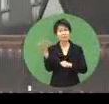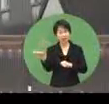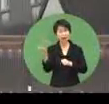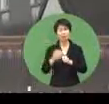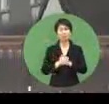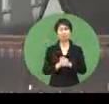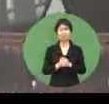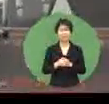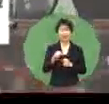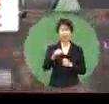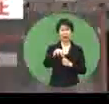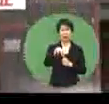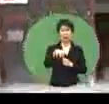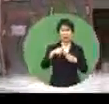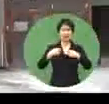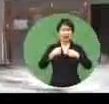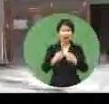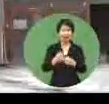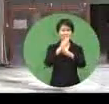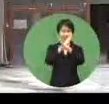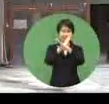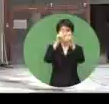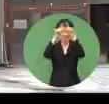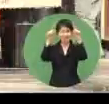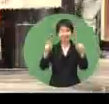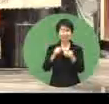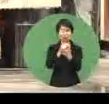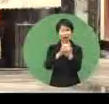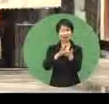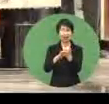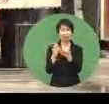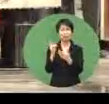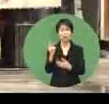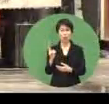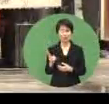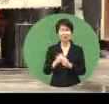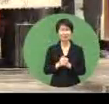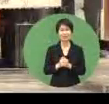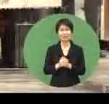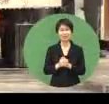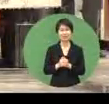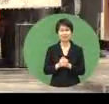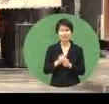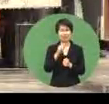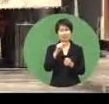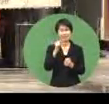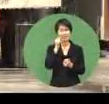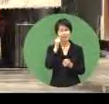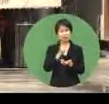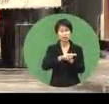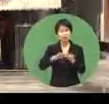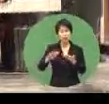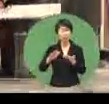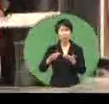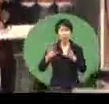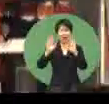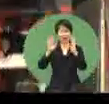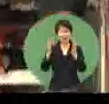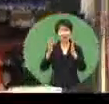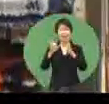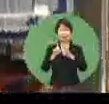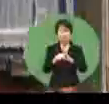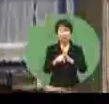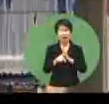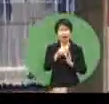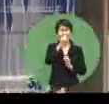今ここに、立ち入り禁止って書いてある通り、消毒洗浄とかそういうことをきっ